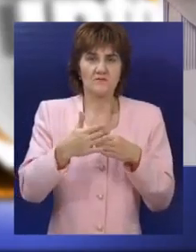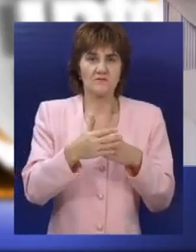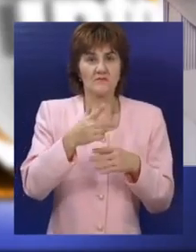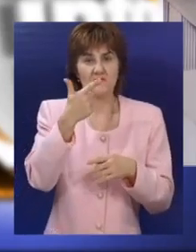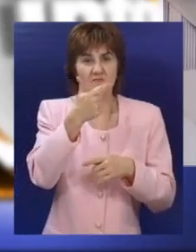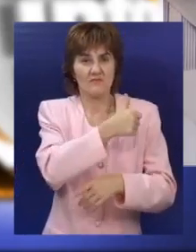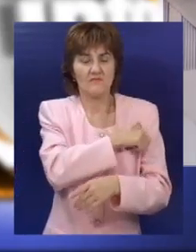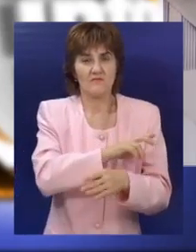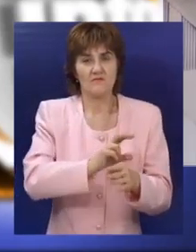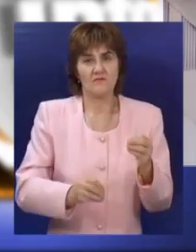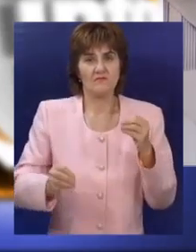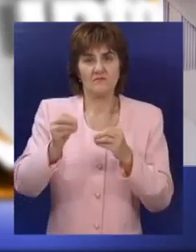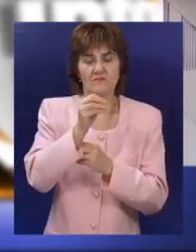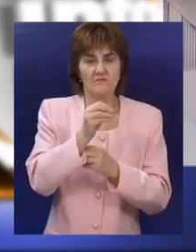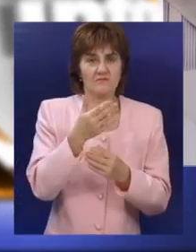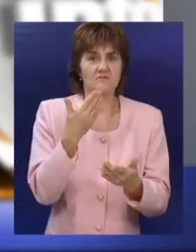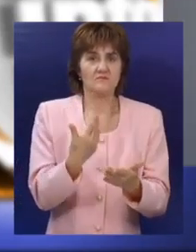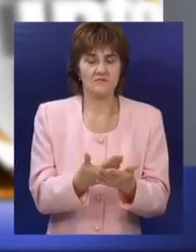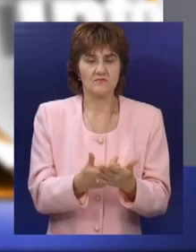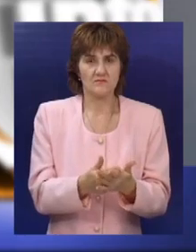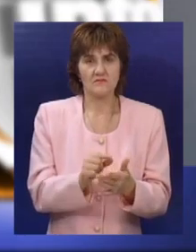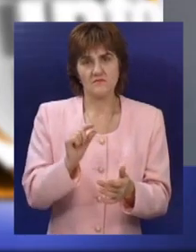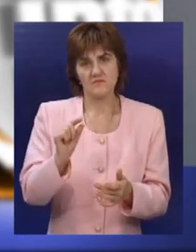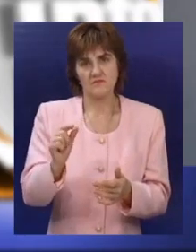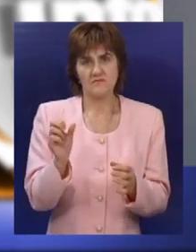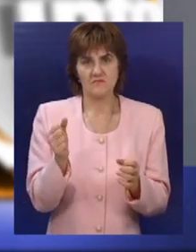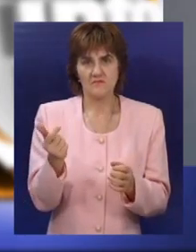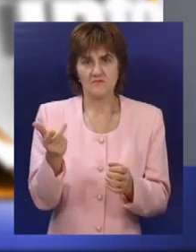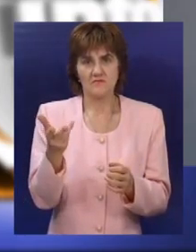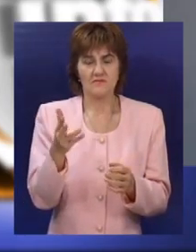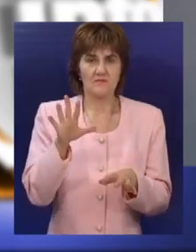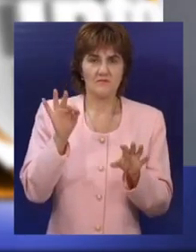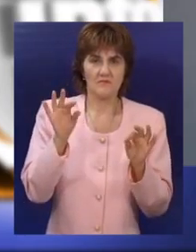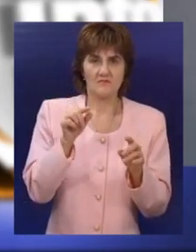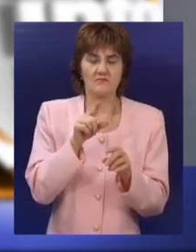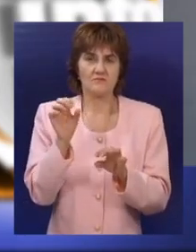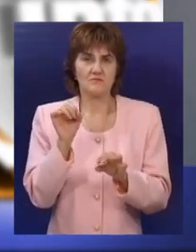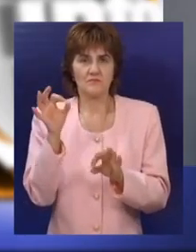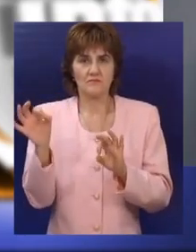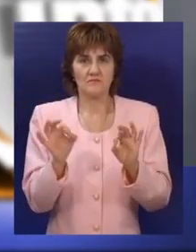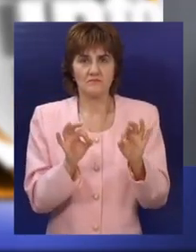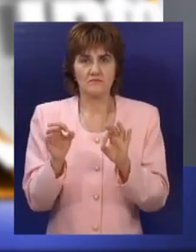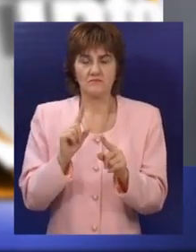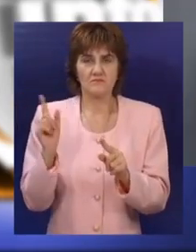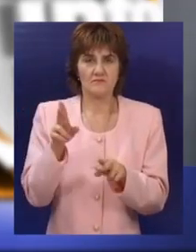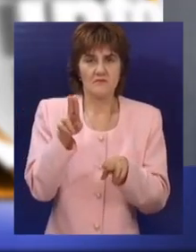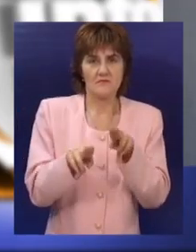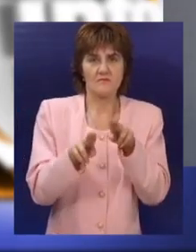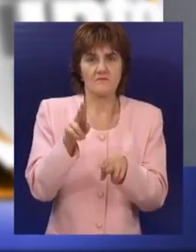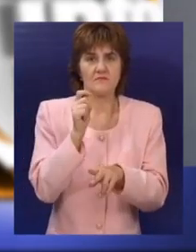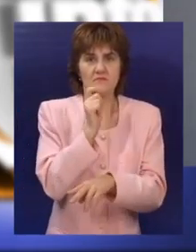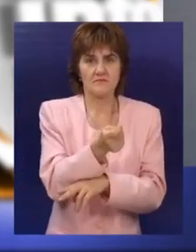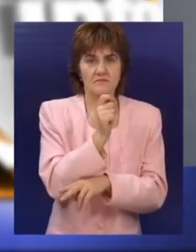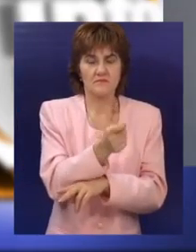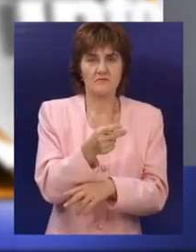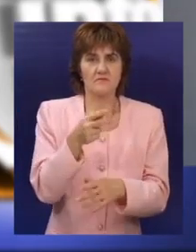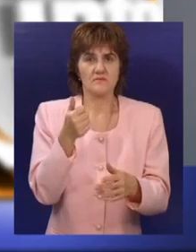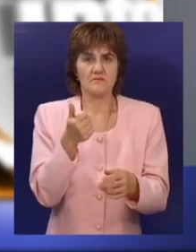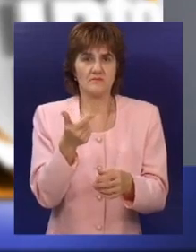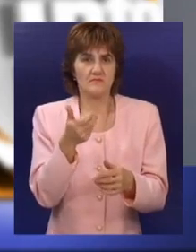od 2 godine. U malom broju slučajeva, 10-15%, poverioci su uplaćivali potrebna sredstva i